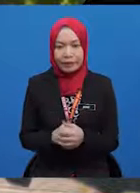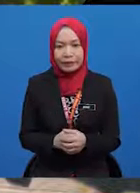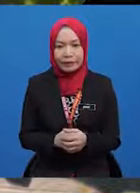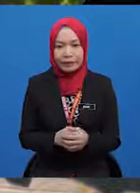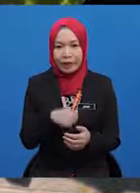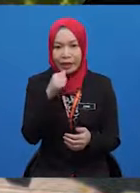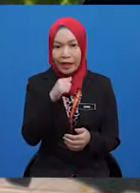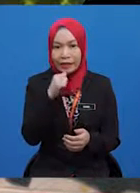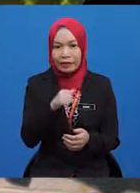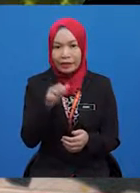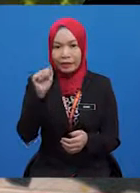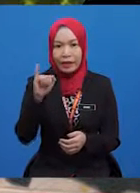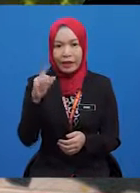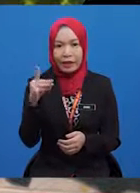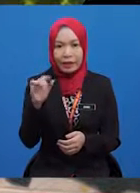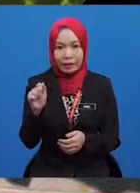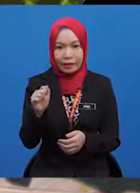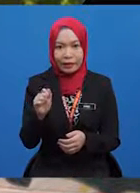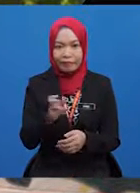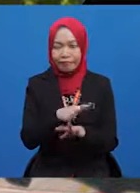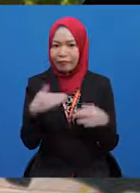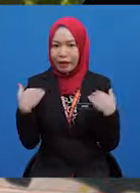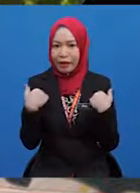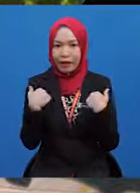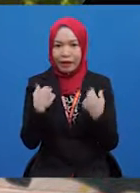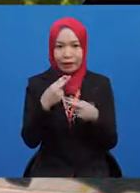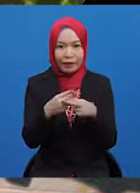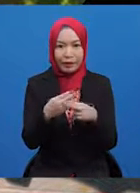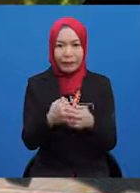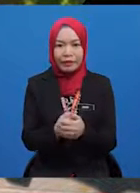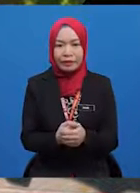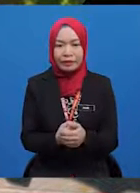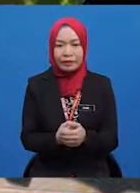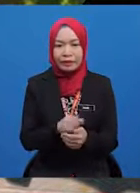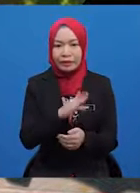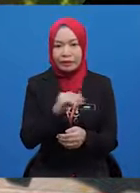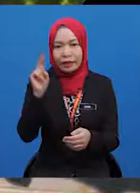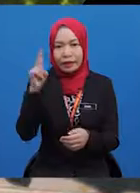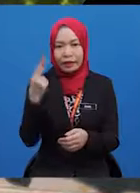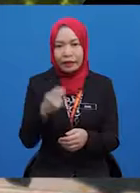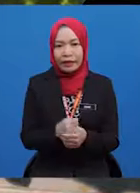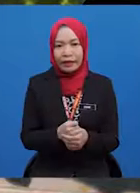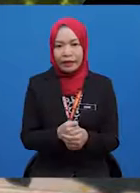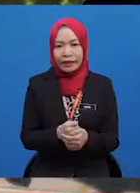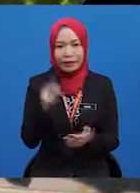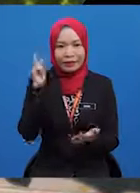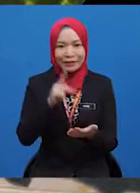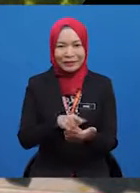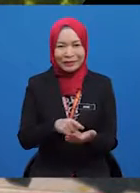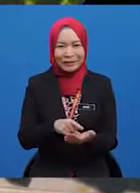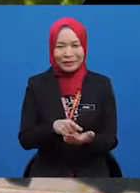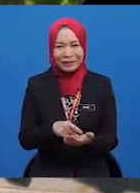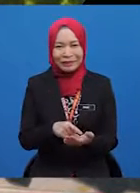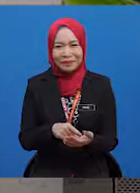dimakan oleh Aida tidak mempunyai sebarang jenama dan hanya dikenali oleh jiran-jiran Makcik Kia